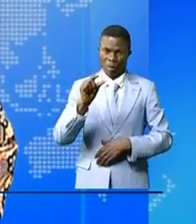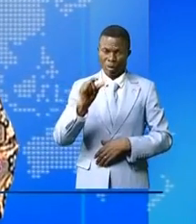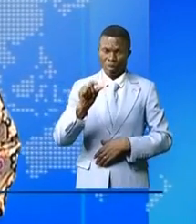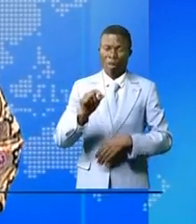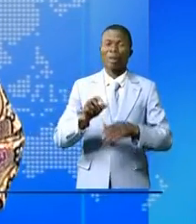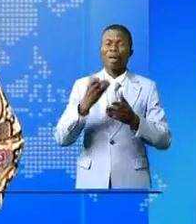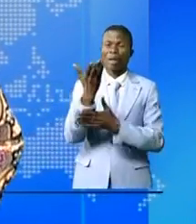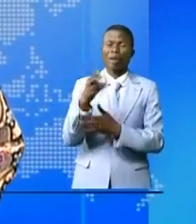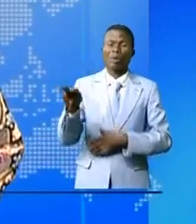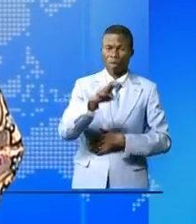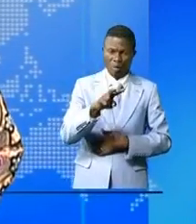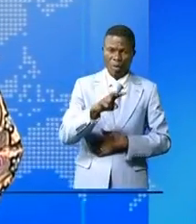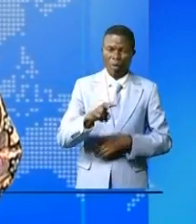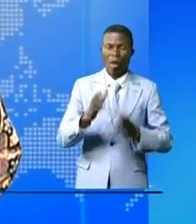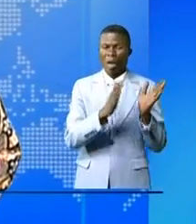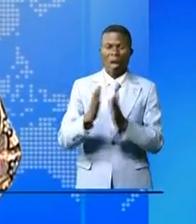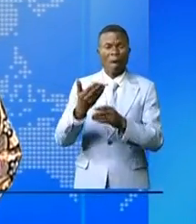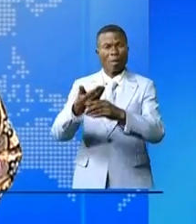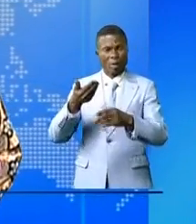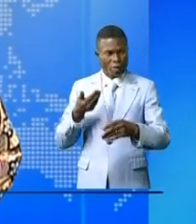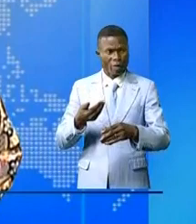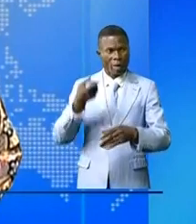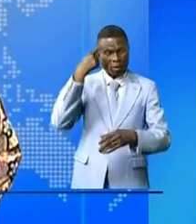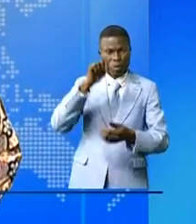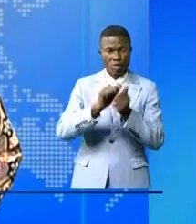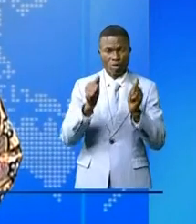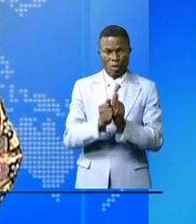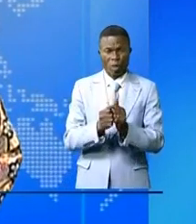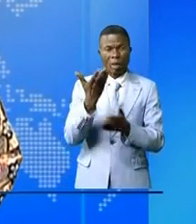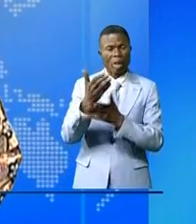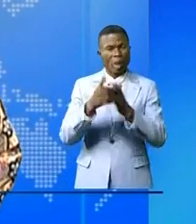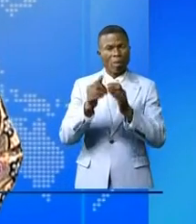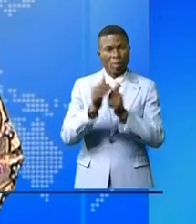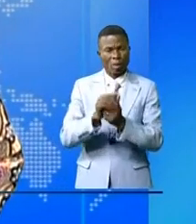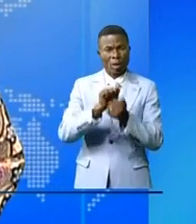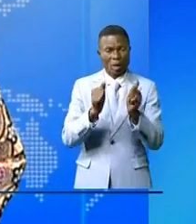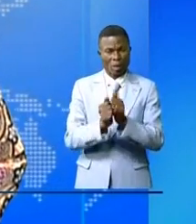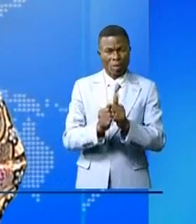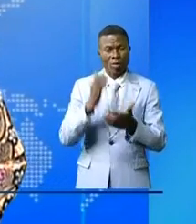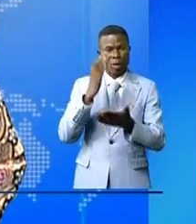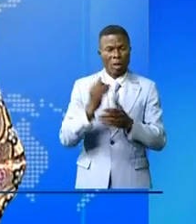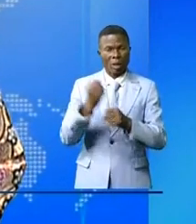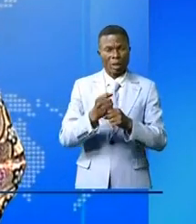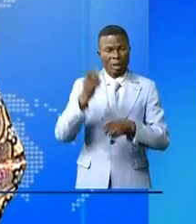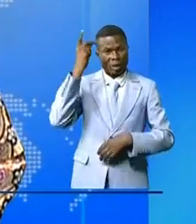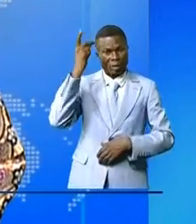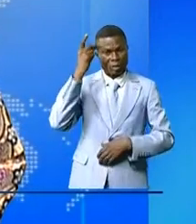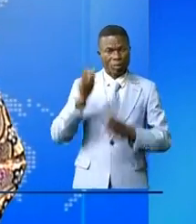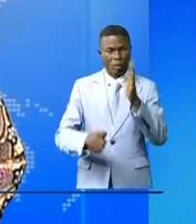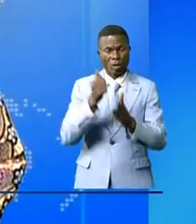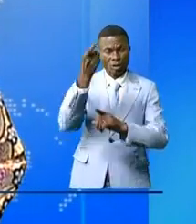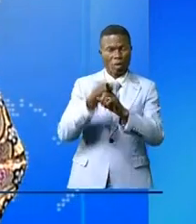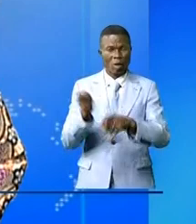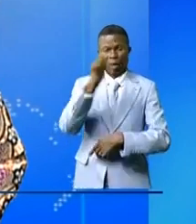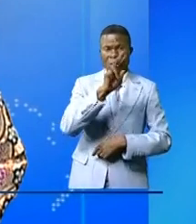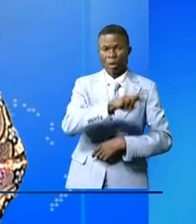vous prie de prendre toutes les dispositions nécessaires et présentes ses excuses pour ce désagrément fait à Kinshasa le 11 avril